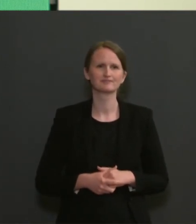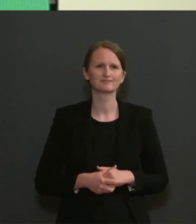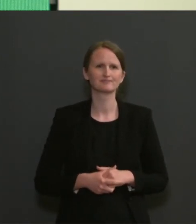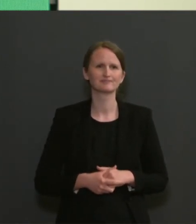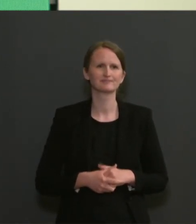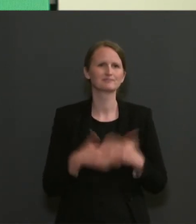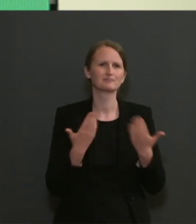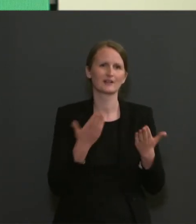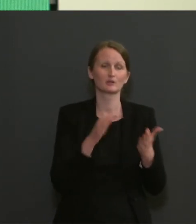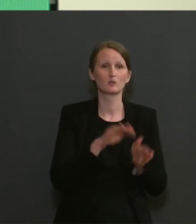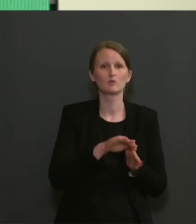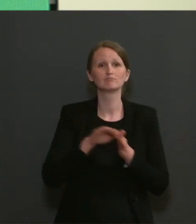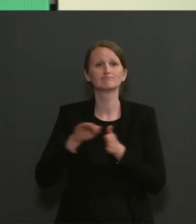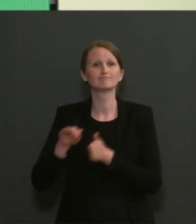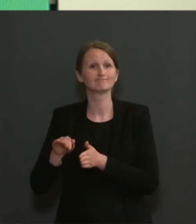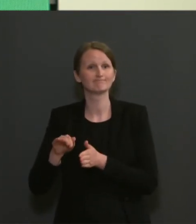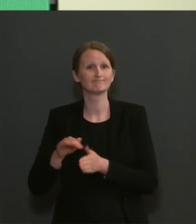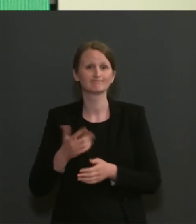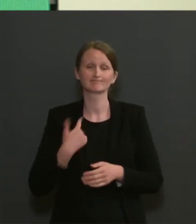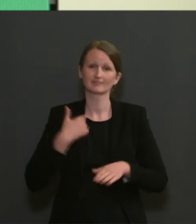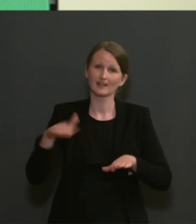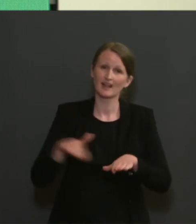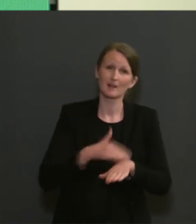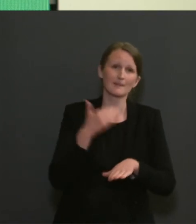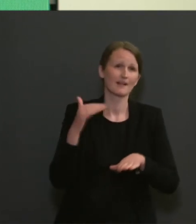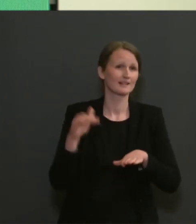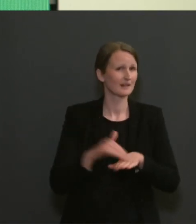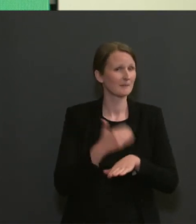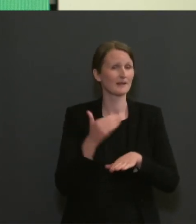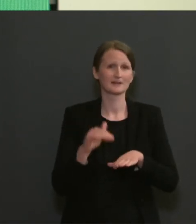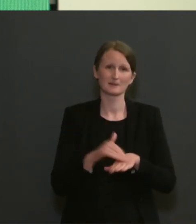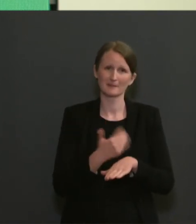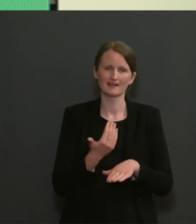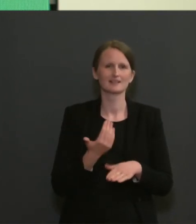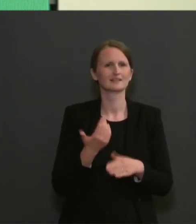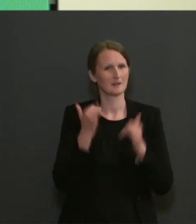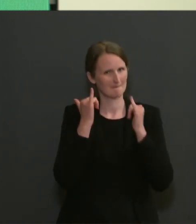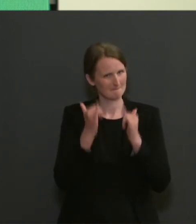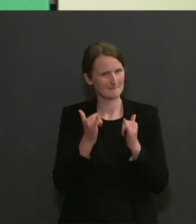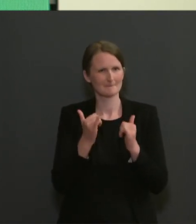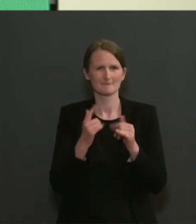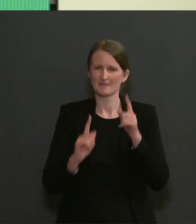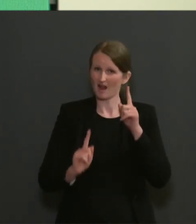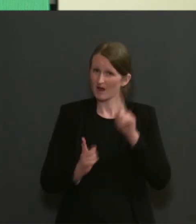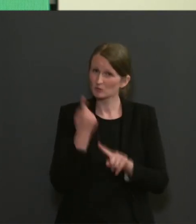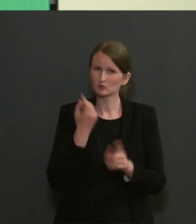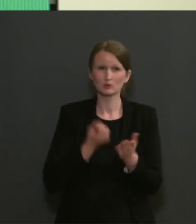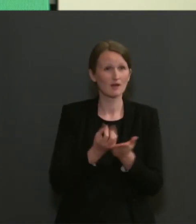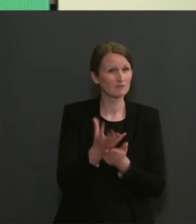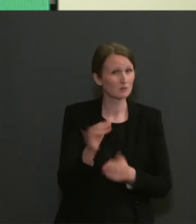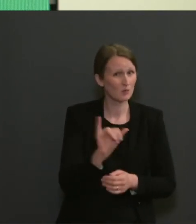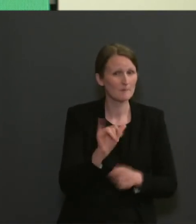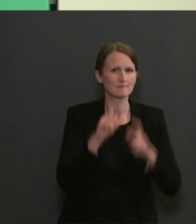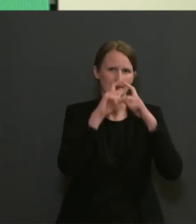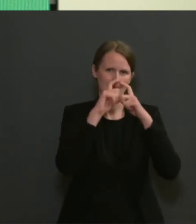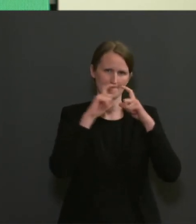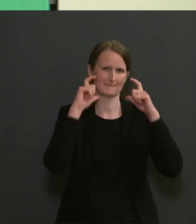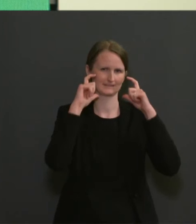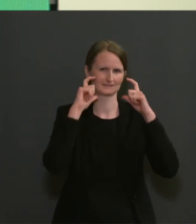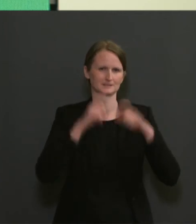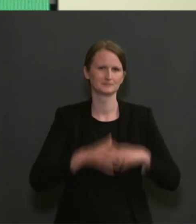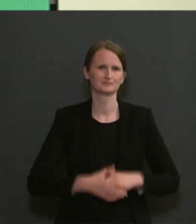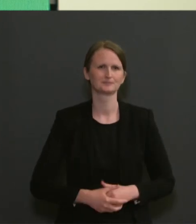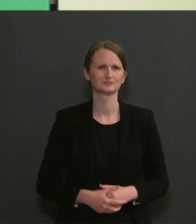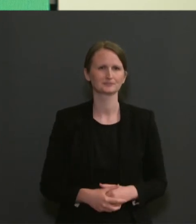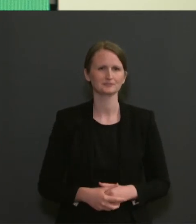j'ai envie de dire pour la xème fois, mais je pense que ça reste nécessaire, le thème des masques. Alors les masques, on le sait, sont maintenant depuis des